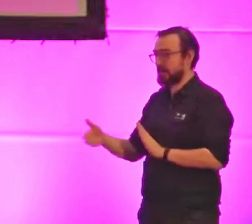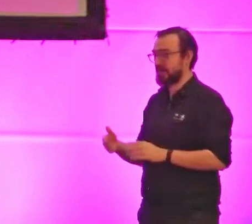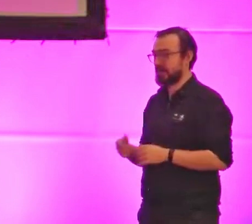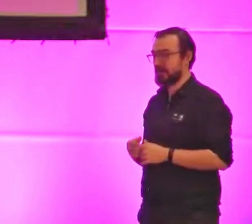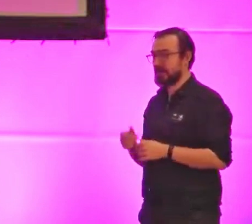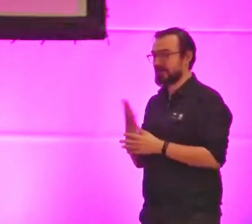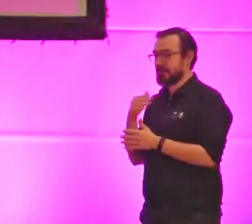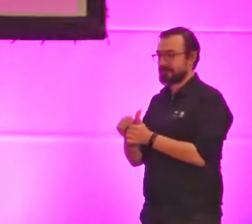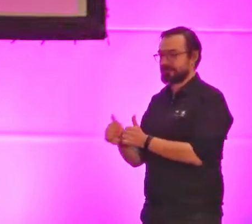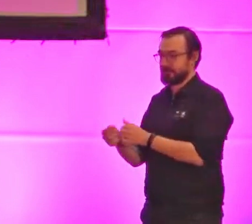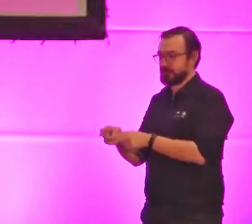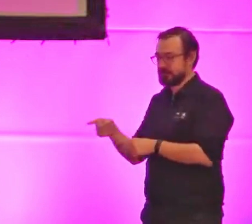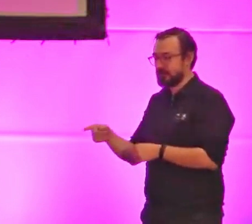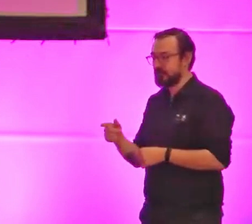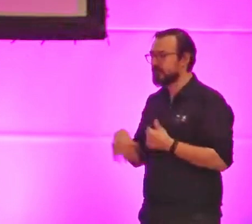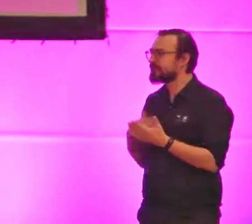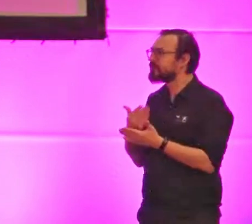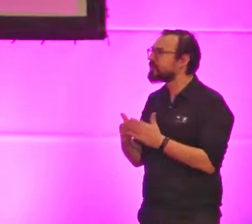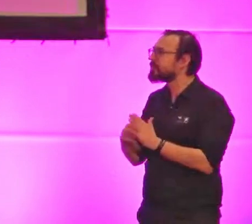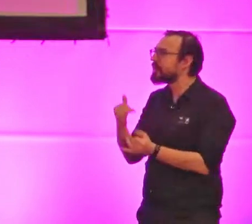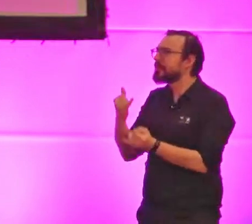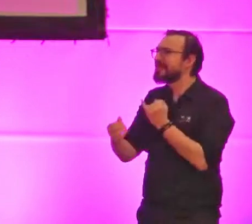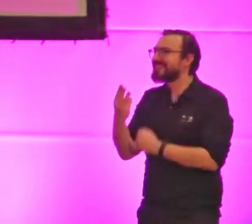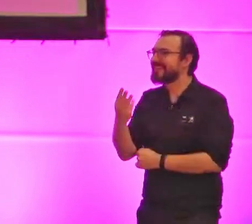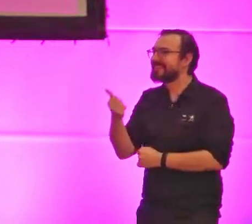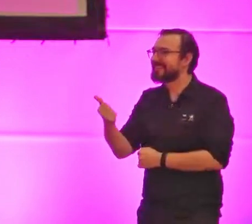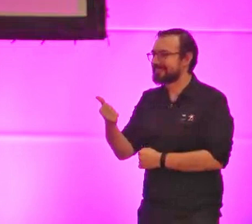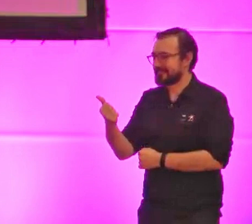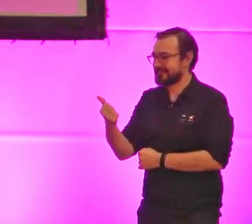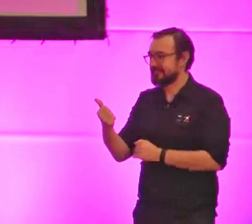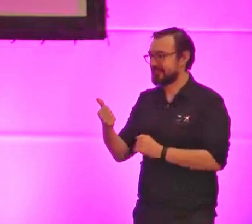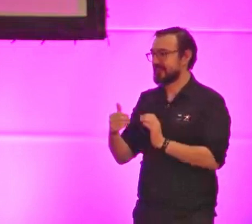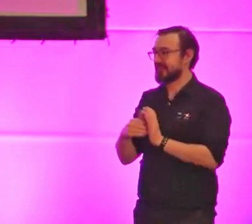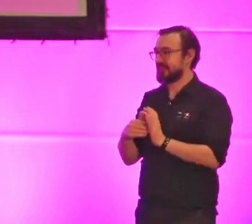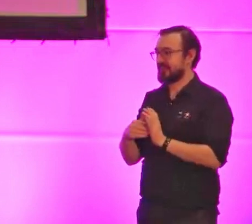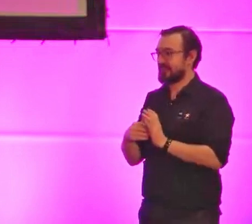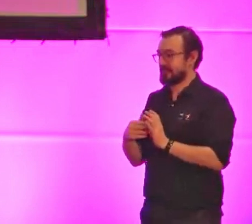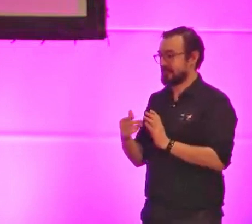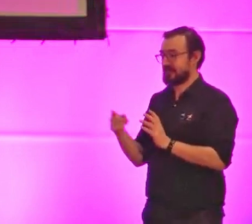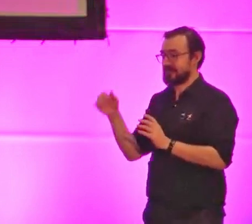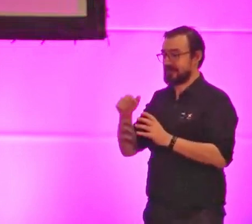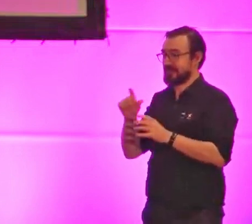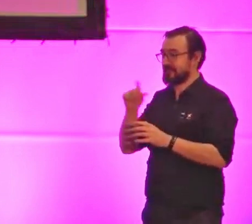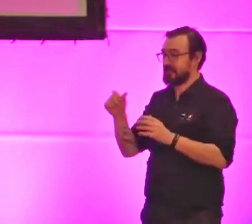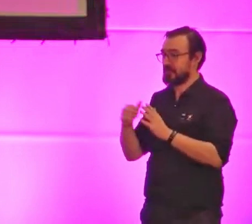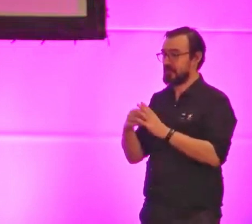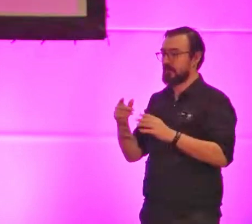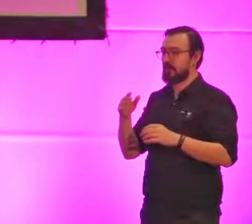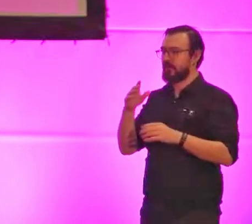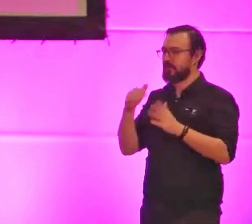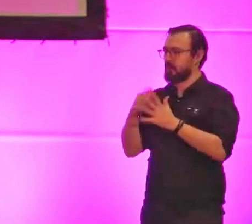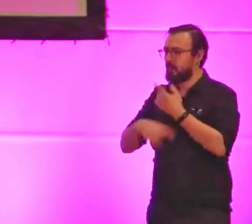efterledare. Och jag kom fram till att vi har minst 36, alltså från New York, och en jättefirma i New York